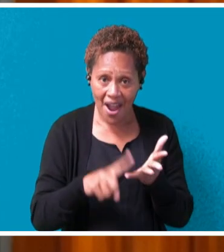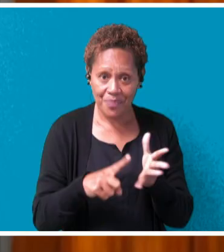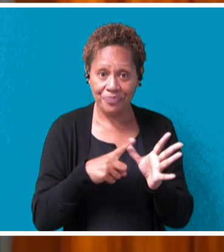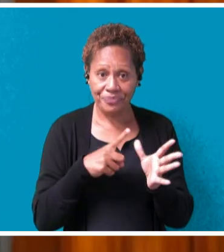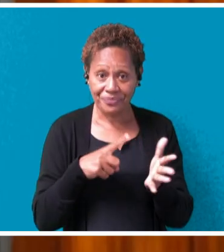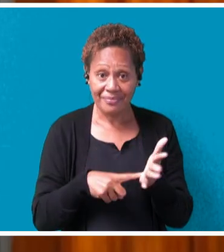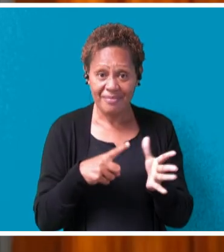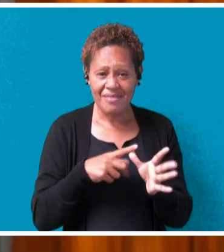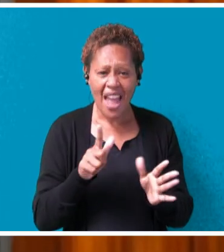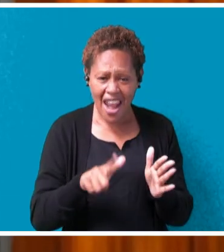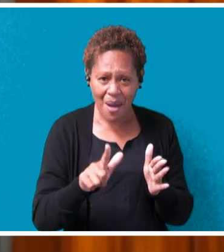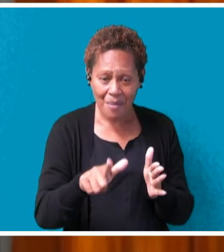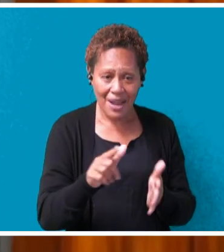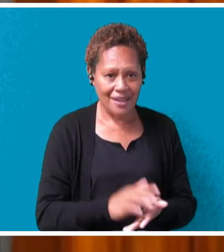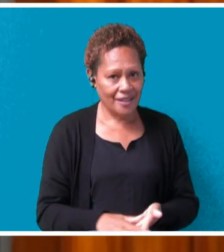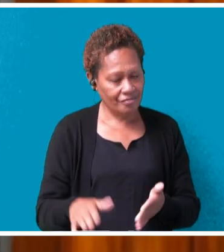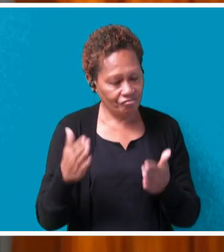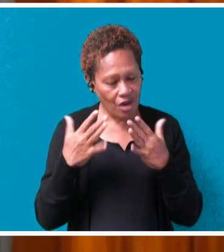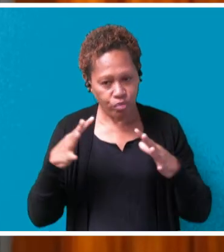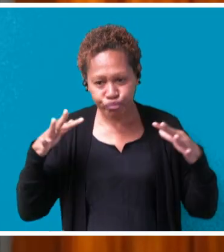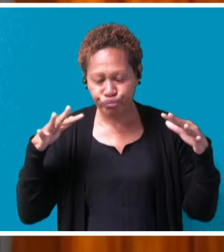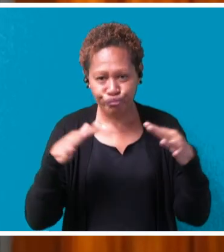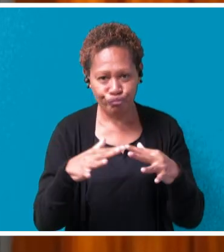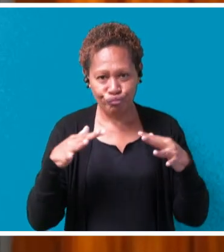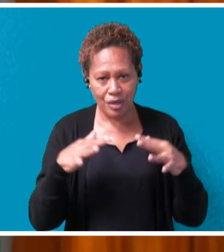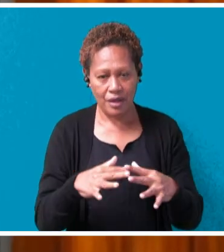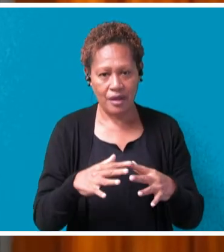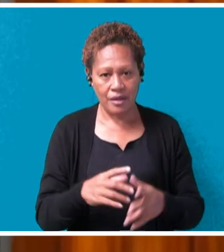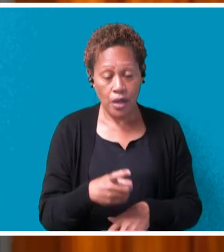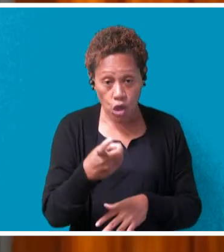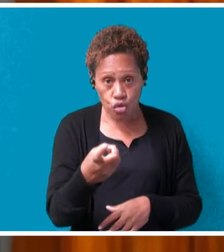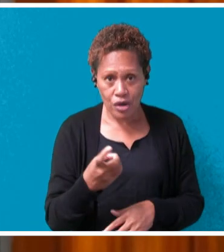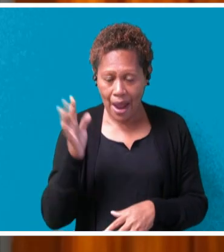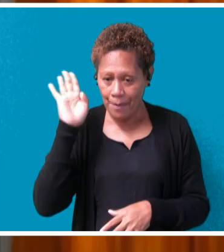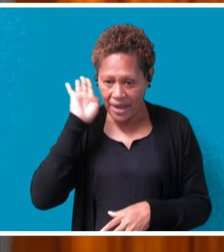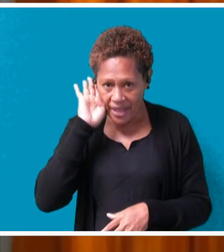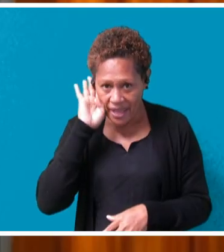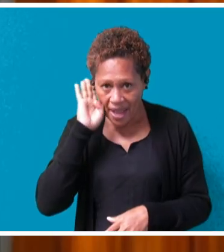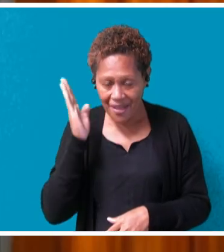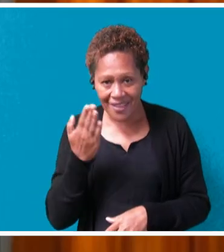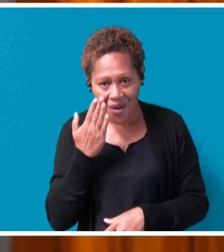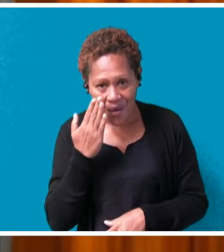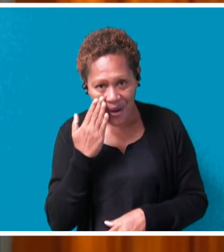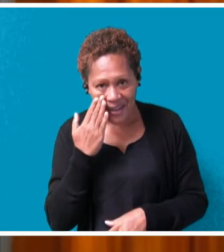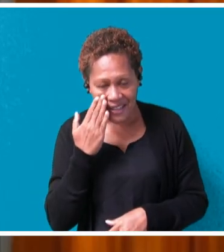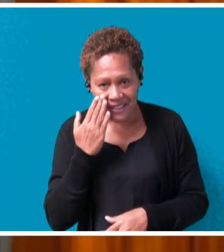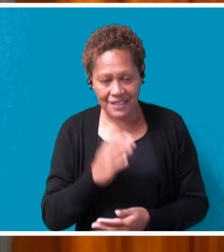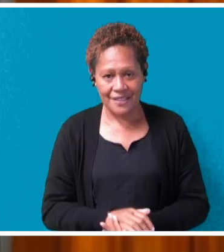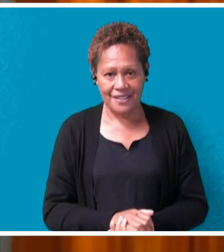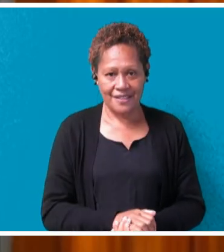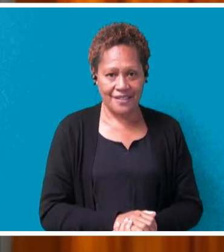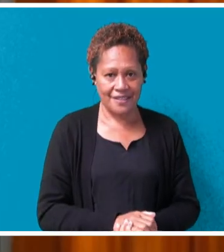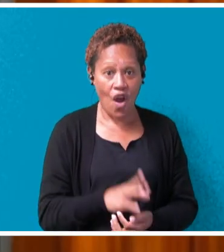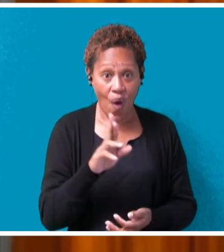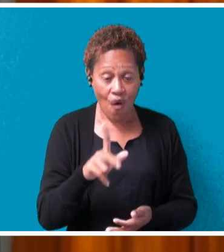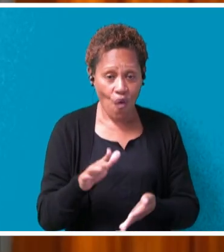baka rutak, muni may rongot kina na komite ni bakararanta, komite ni bakararanta may na bali po silaw. So turo sa kanang unong ko mo taputan